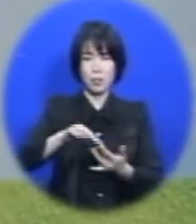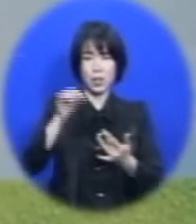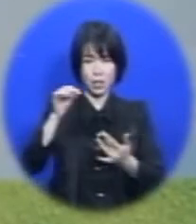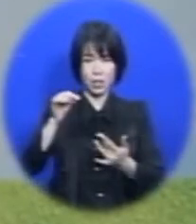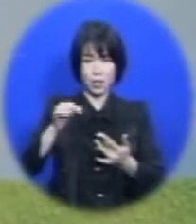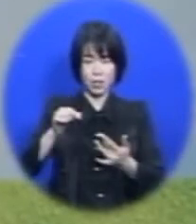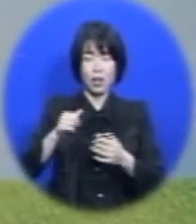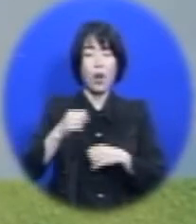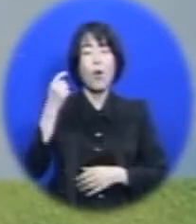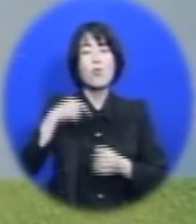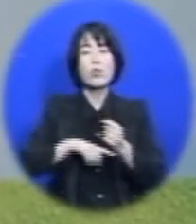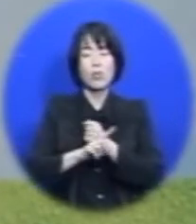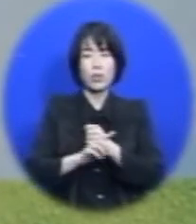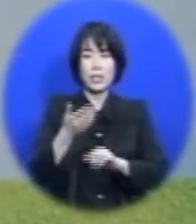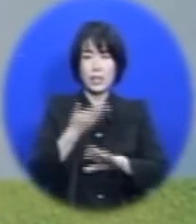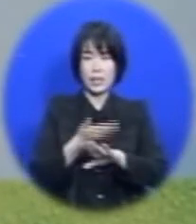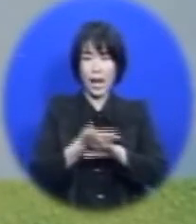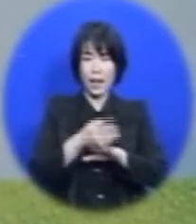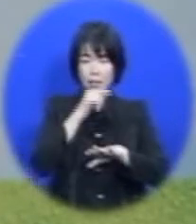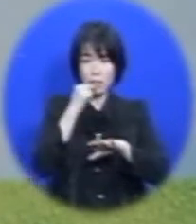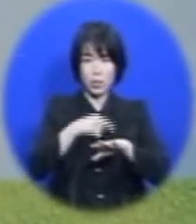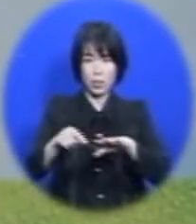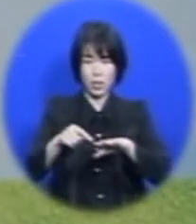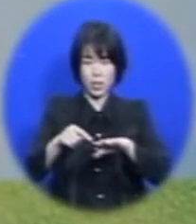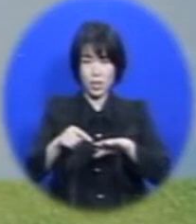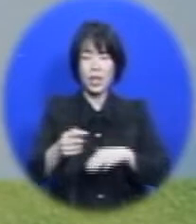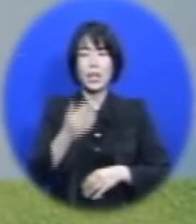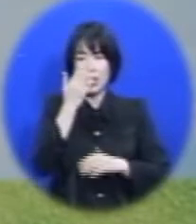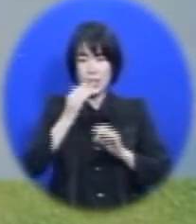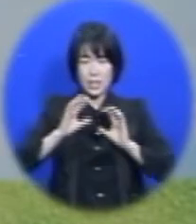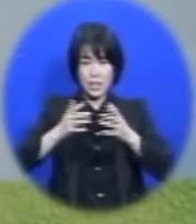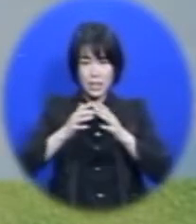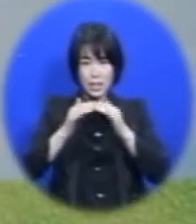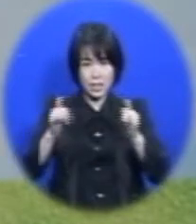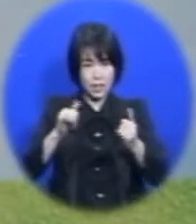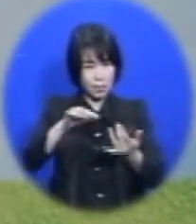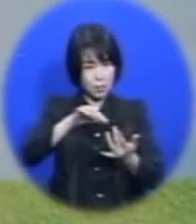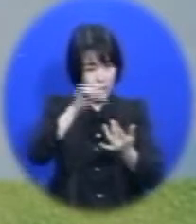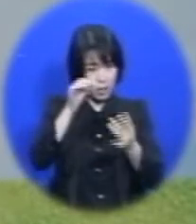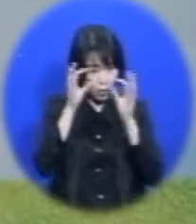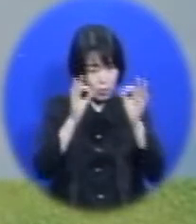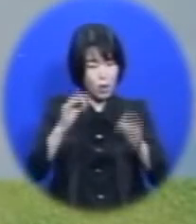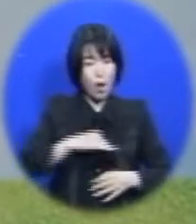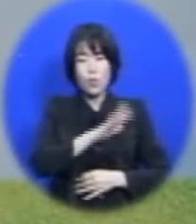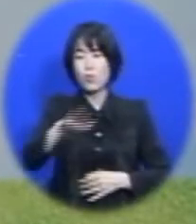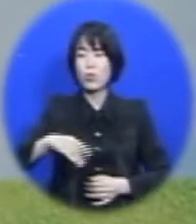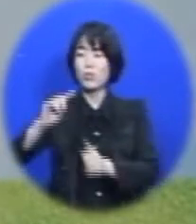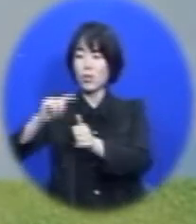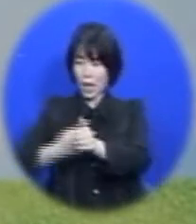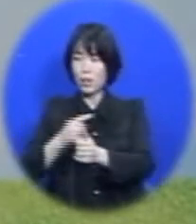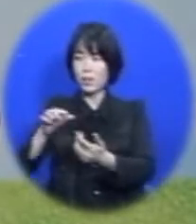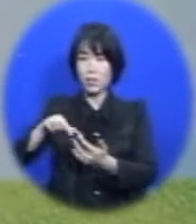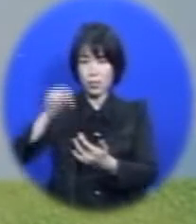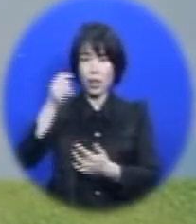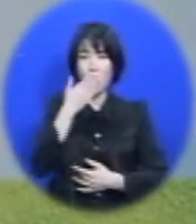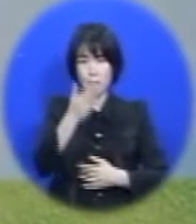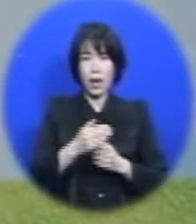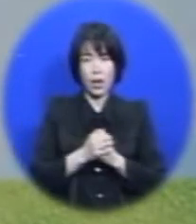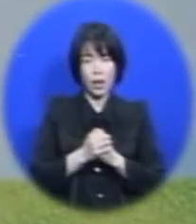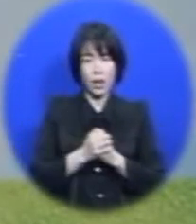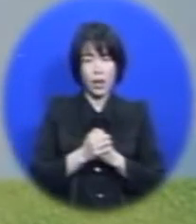이유는 다른 민족이 이스라엘 민족을 택하신 걸 보니까 우리는 당연히 택하시겠군요. 그러니까